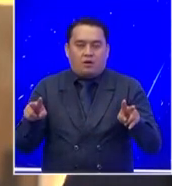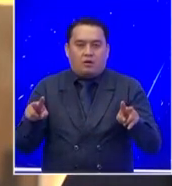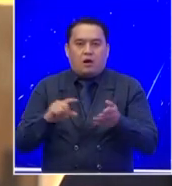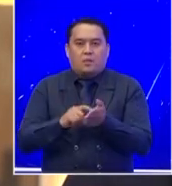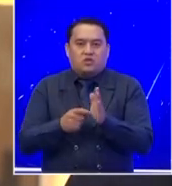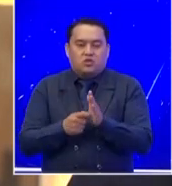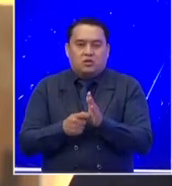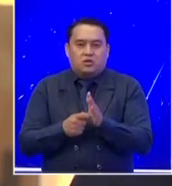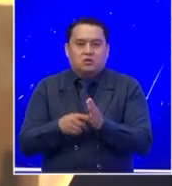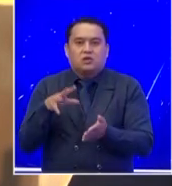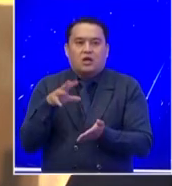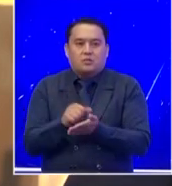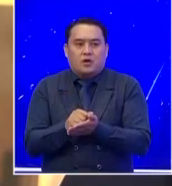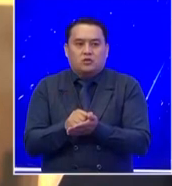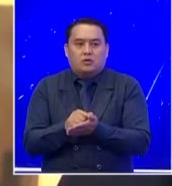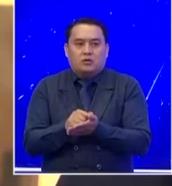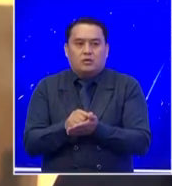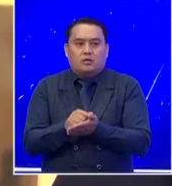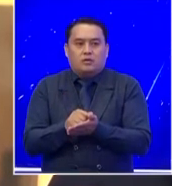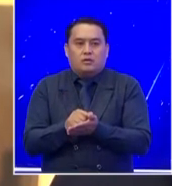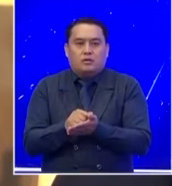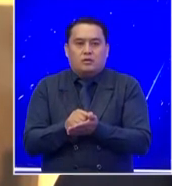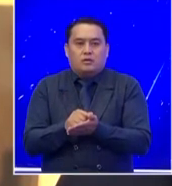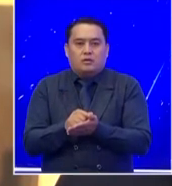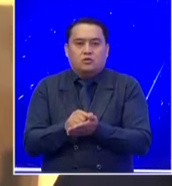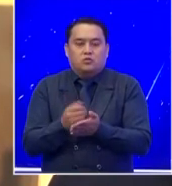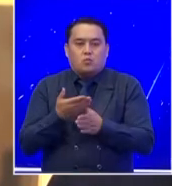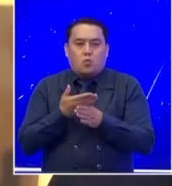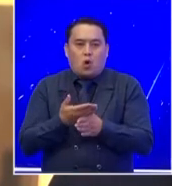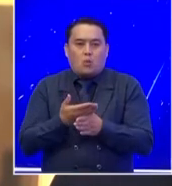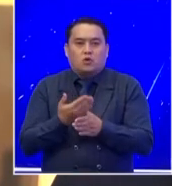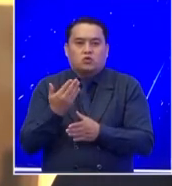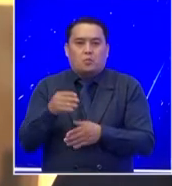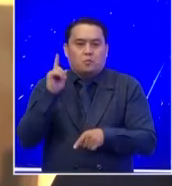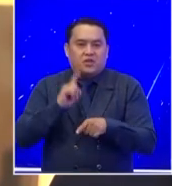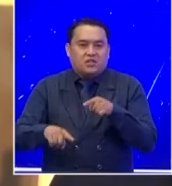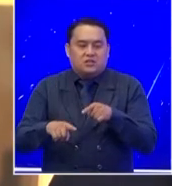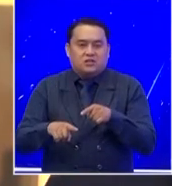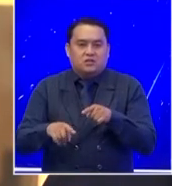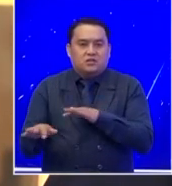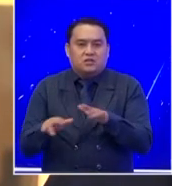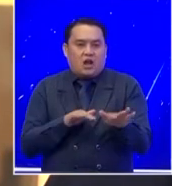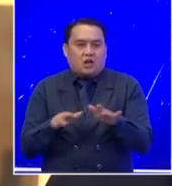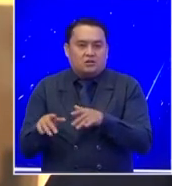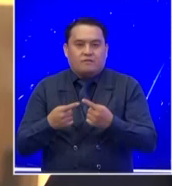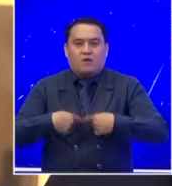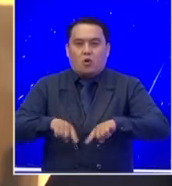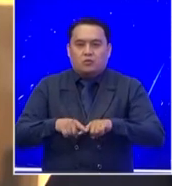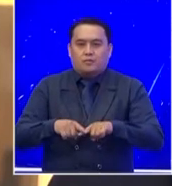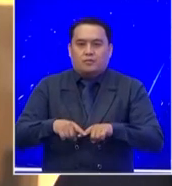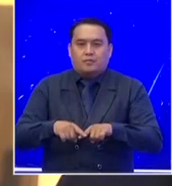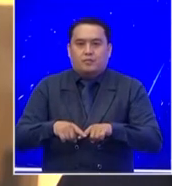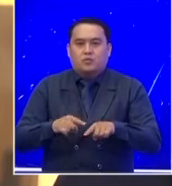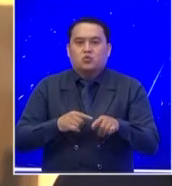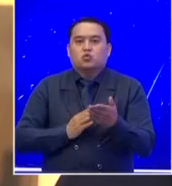помещения, занимающие у нас биткоинами. Благодаря своевременным действиям органов государственной